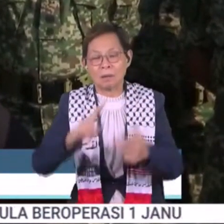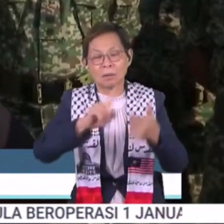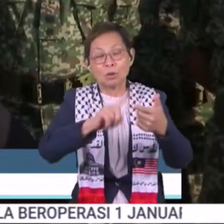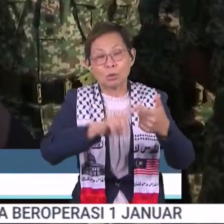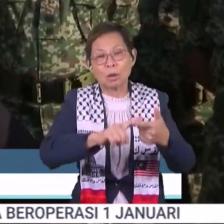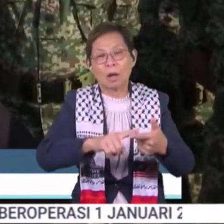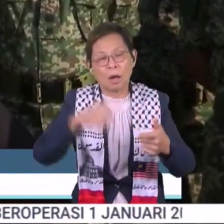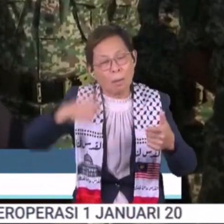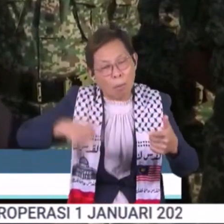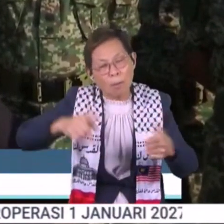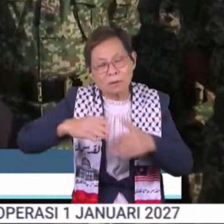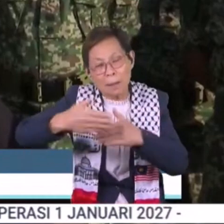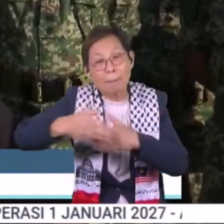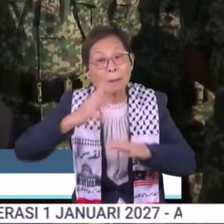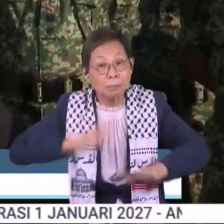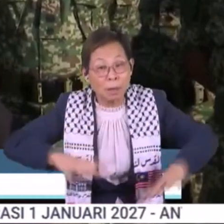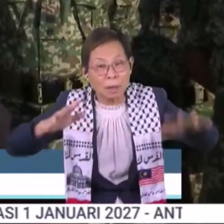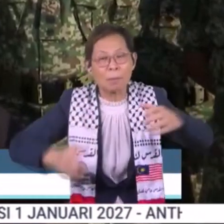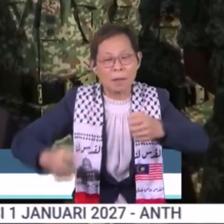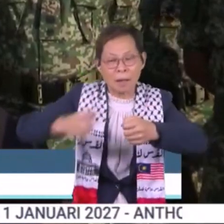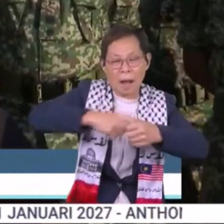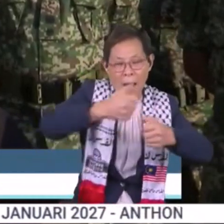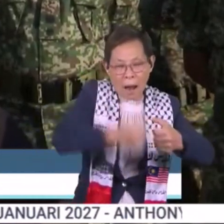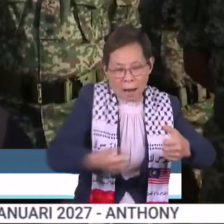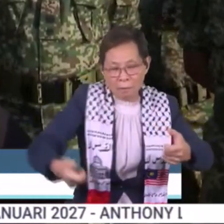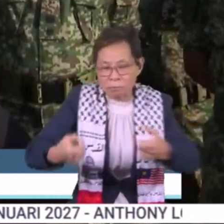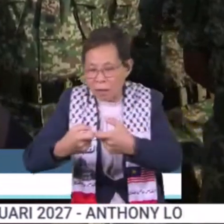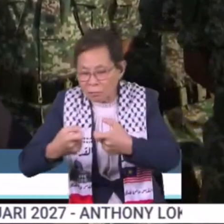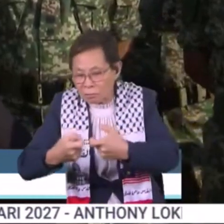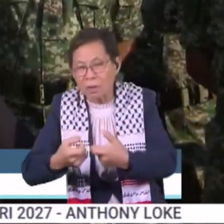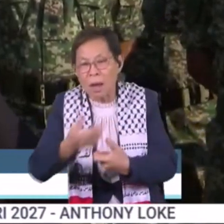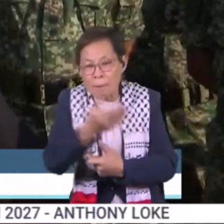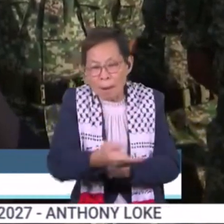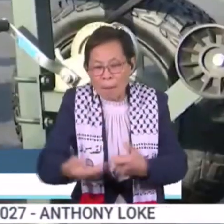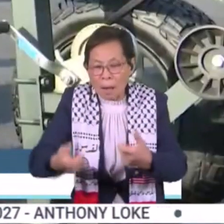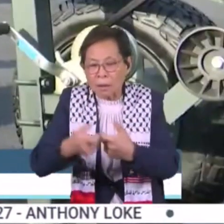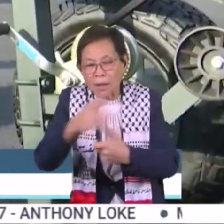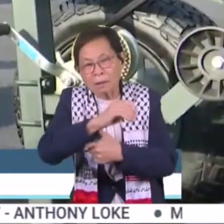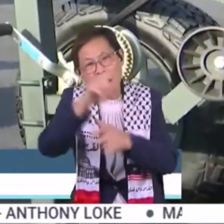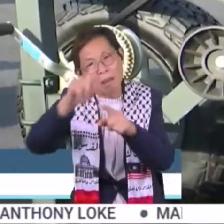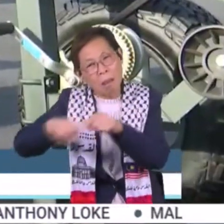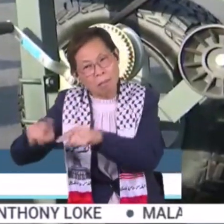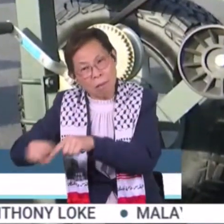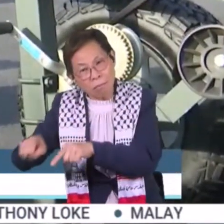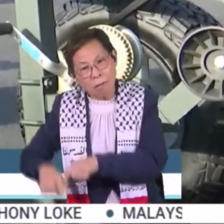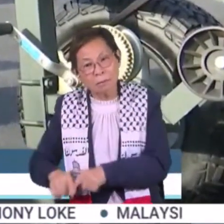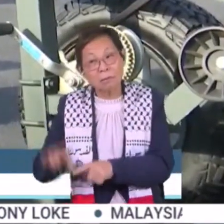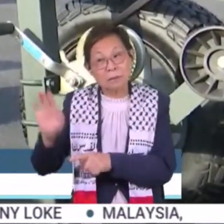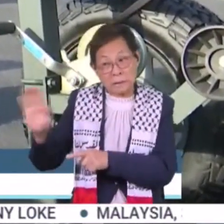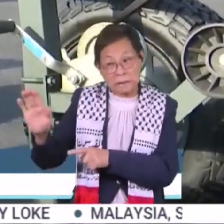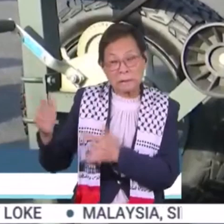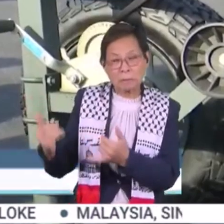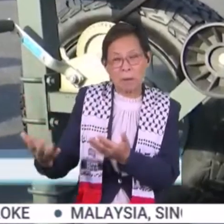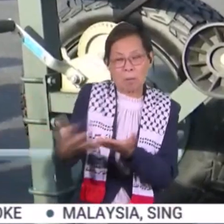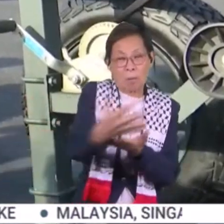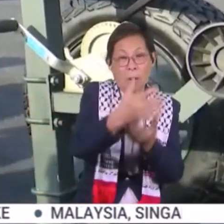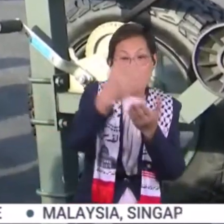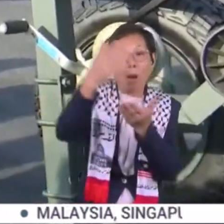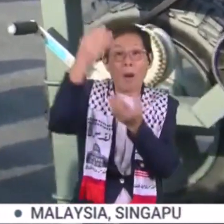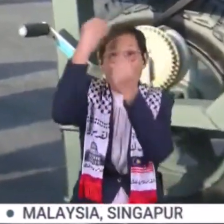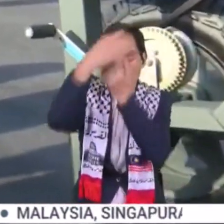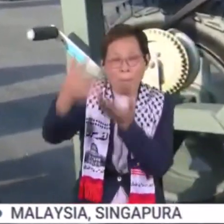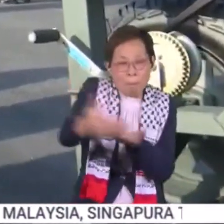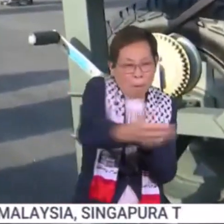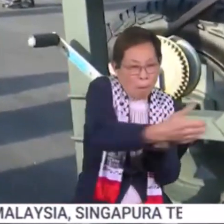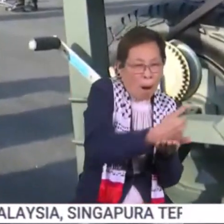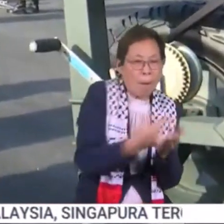banjirlah terutamanya terkait juga dengan peralatan elektrik dan seumpamanya pihaknya juga masih mengumpul maklumat lengkap